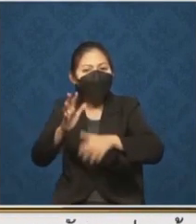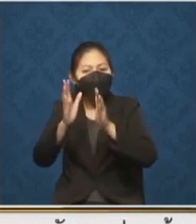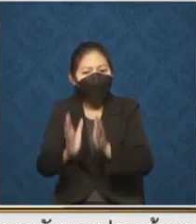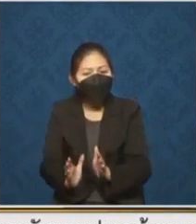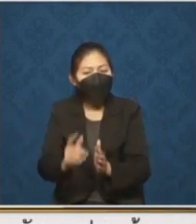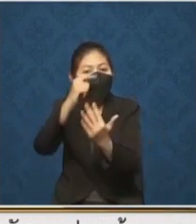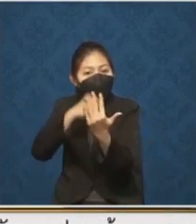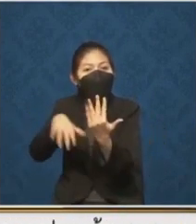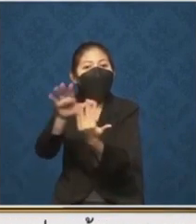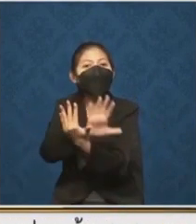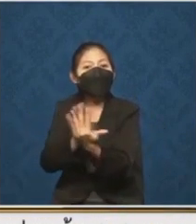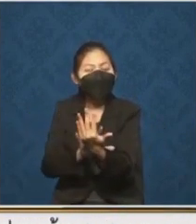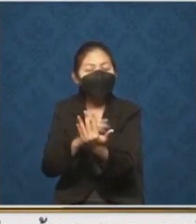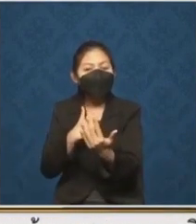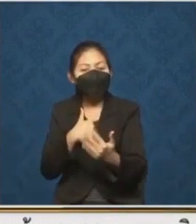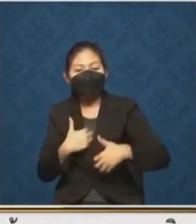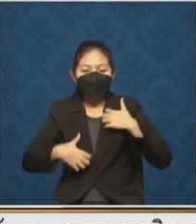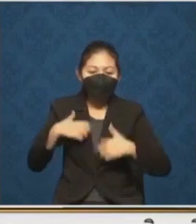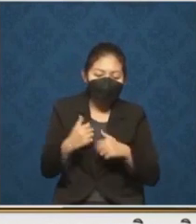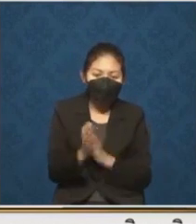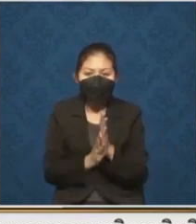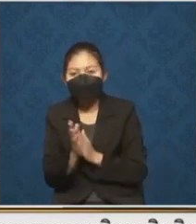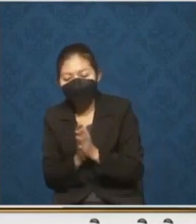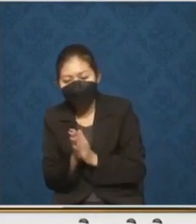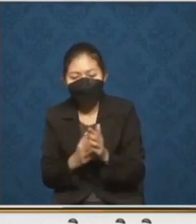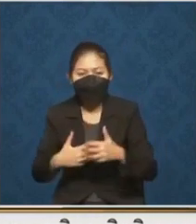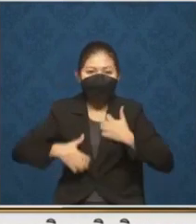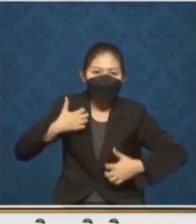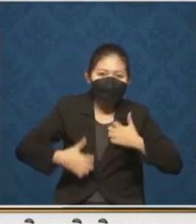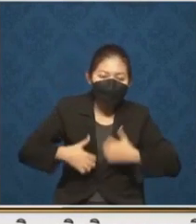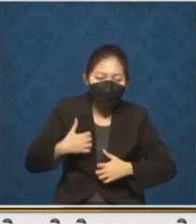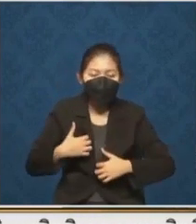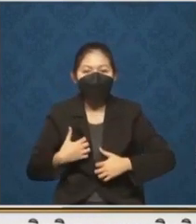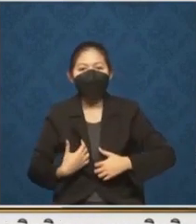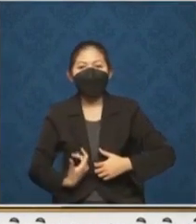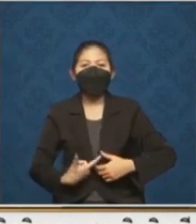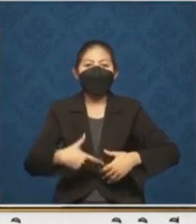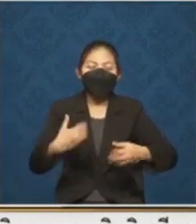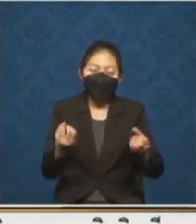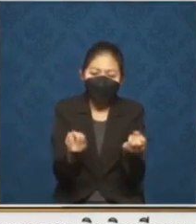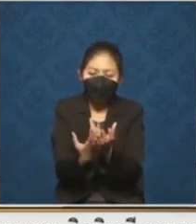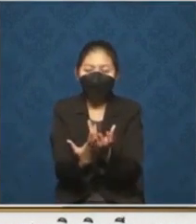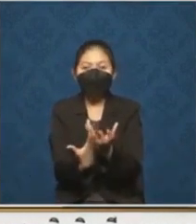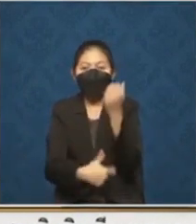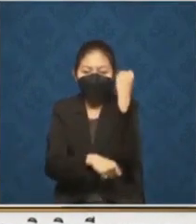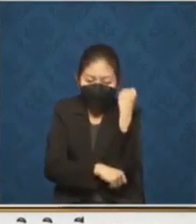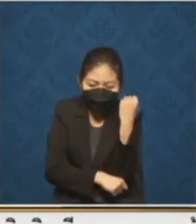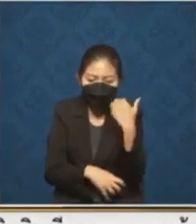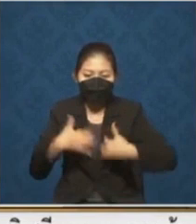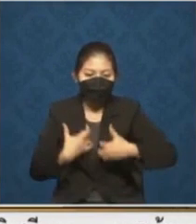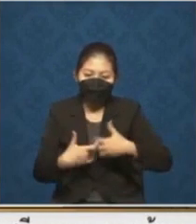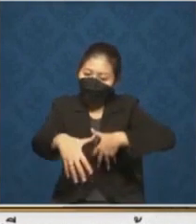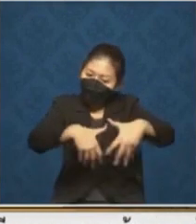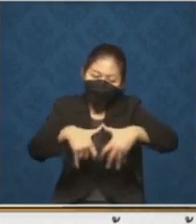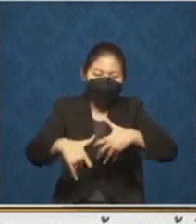ไทยยังต้องกะเสือกะสน อยู่ในความทุกยากทุกทนเป็นจำนวมาก